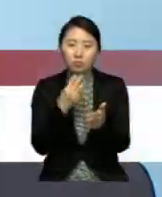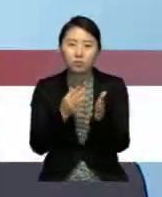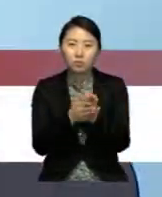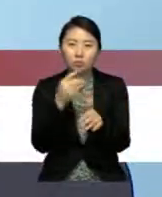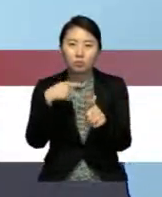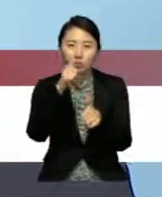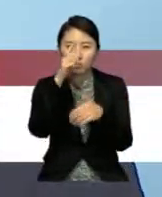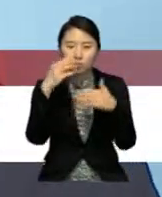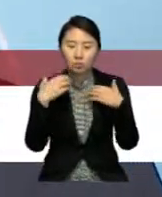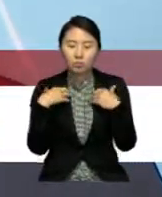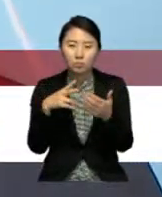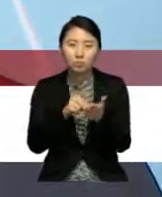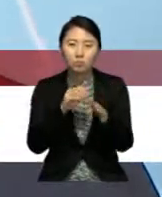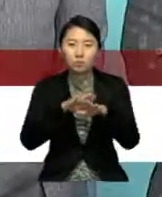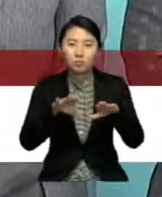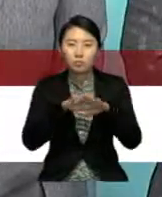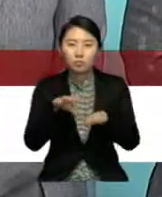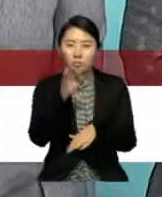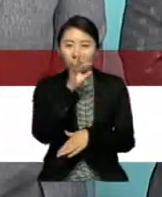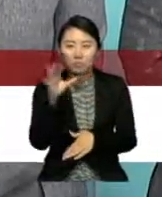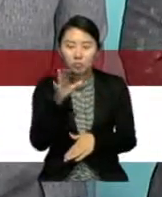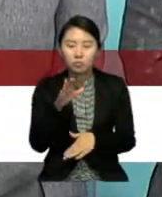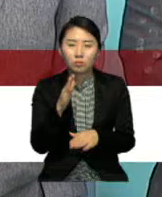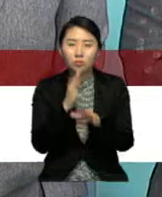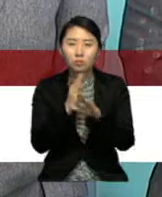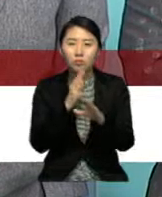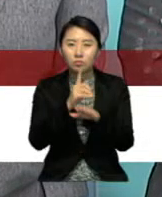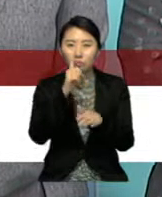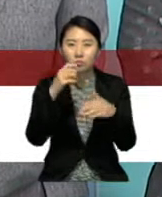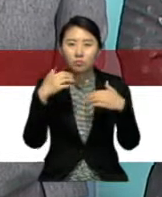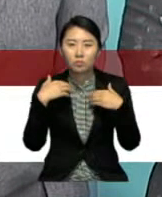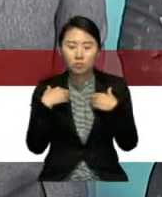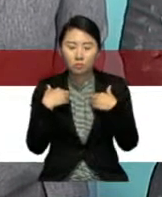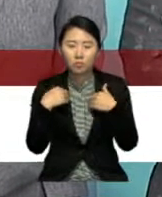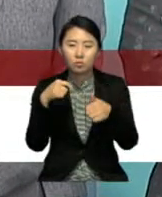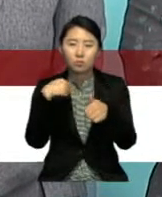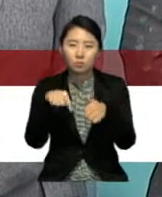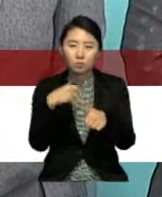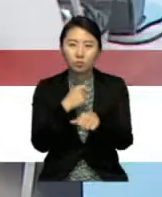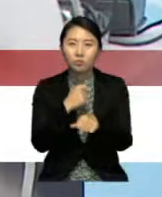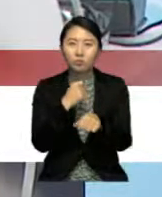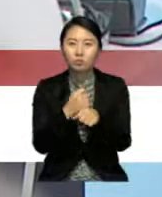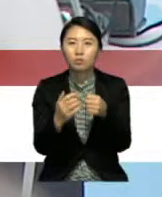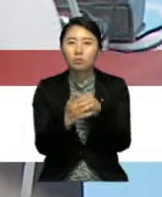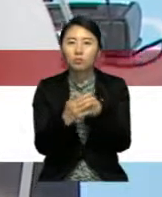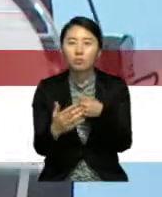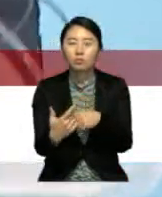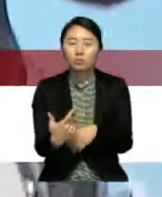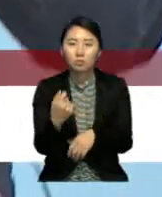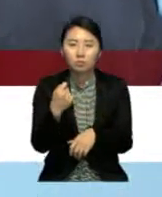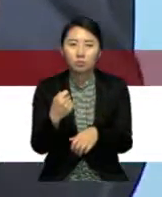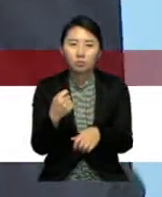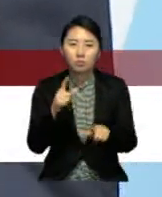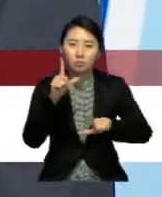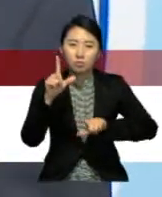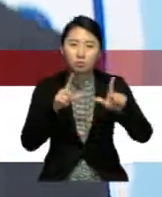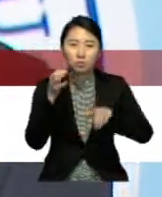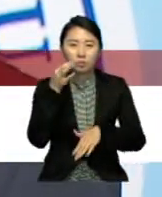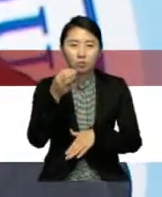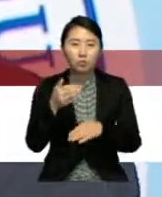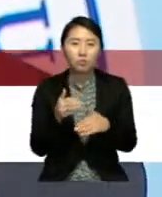힘으로는 해결이 불가능하다 며 중앙정부의 공약으로 도입된 보육 정책인 만큼 최소한의 시늉이라도 해야